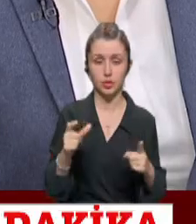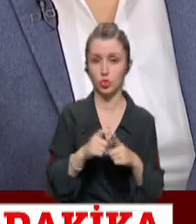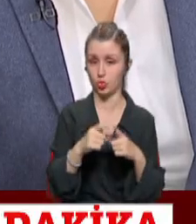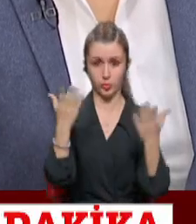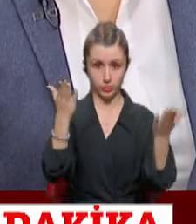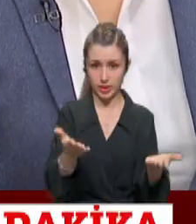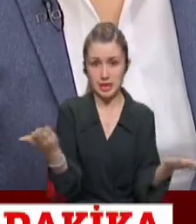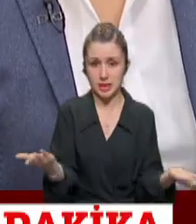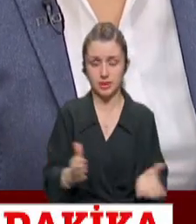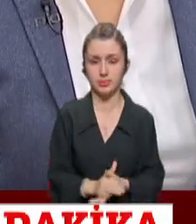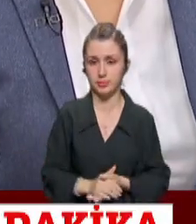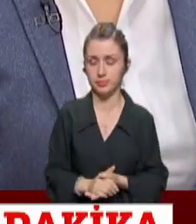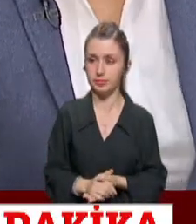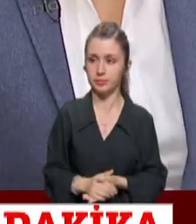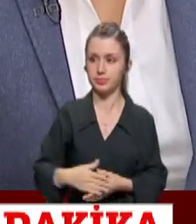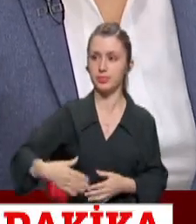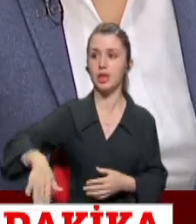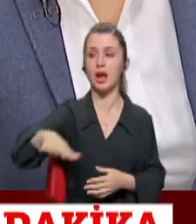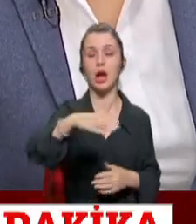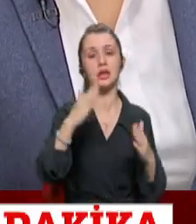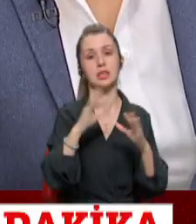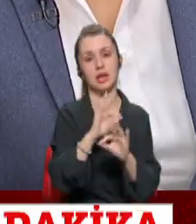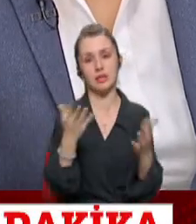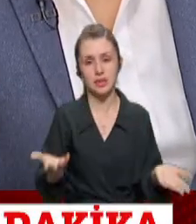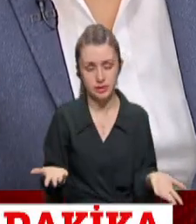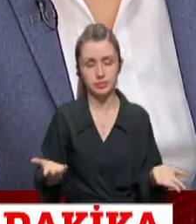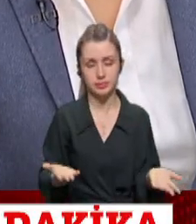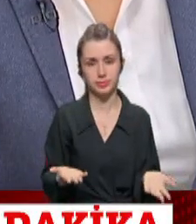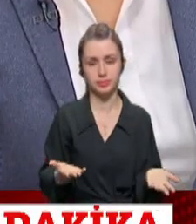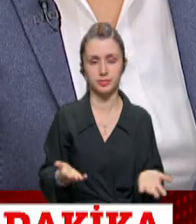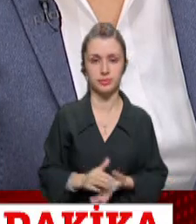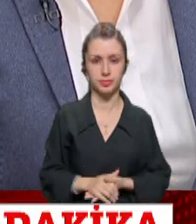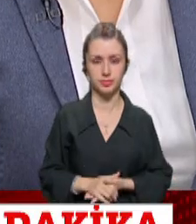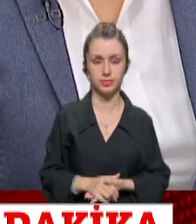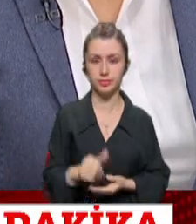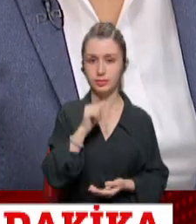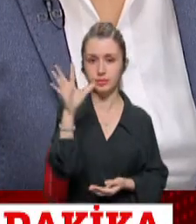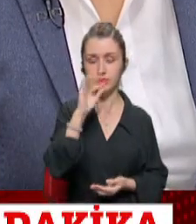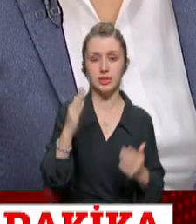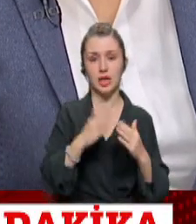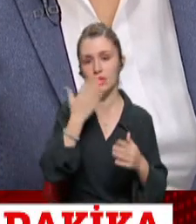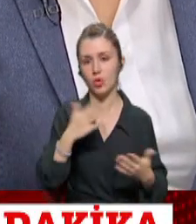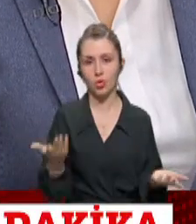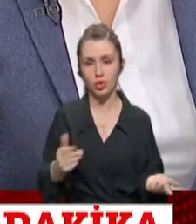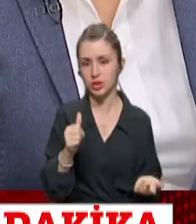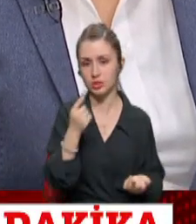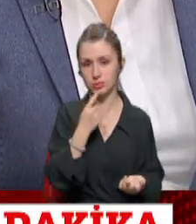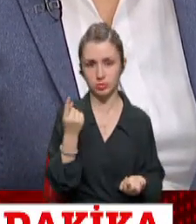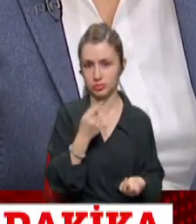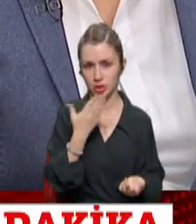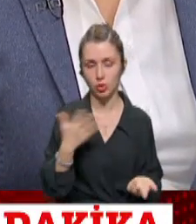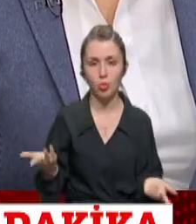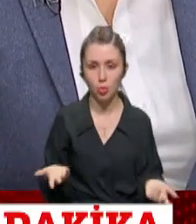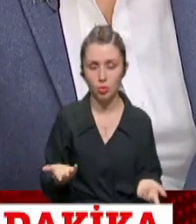nasıl? Yani herkes evsiz zaten bir kere. O kimsenin evi yok, yurdu yok, hiçbir şey yok. Çadır